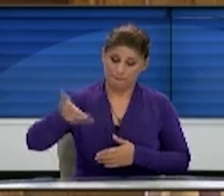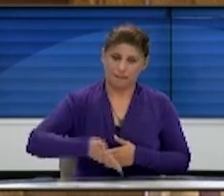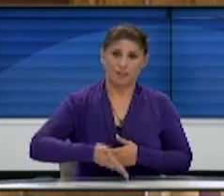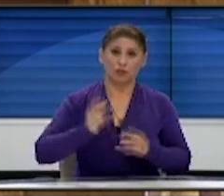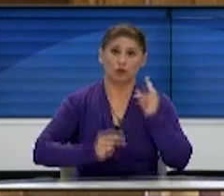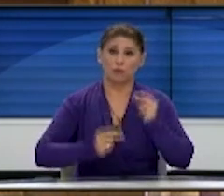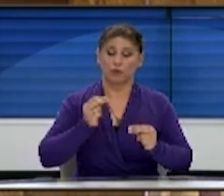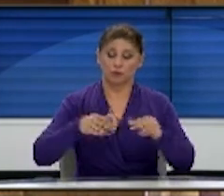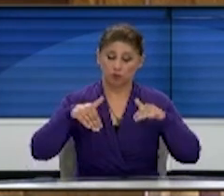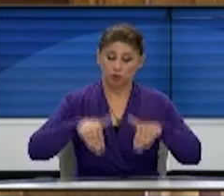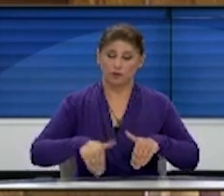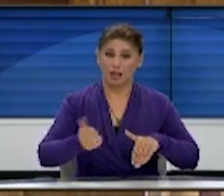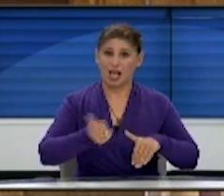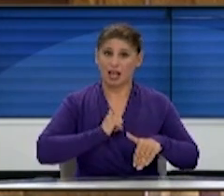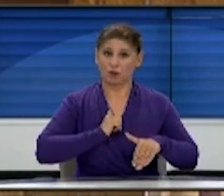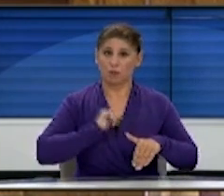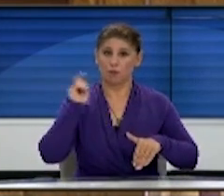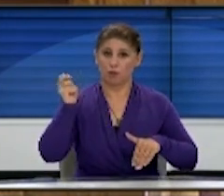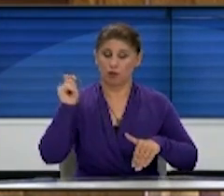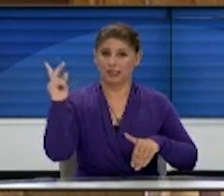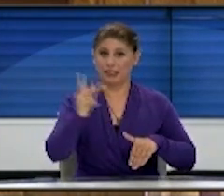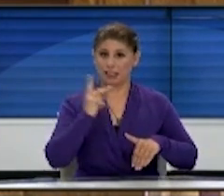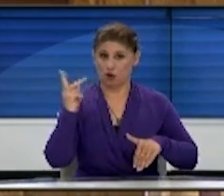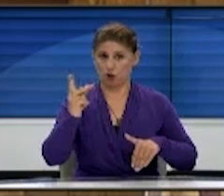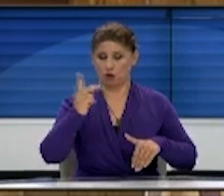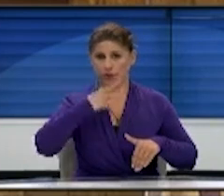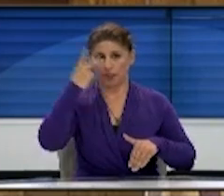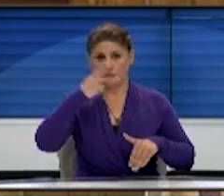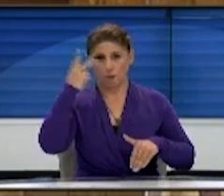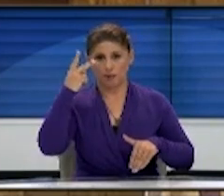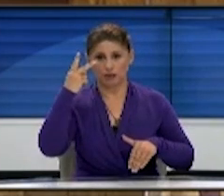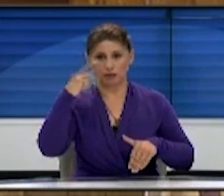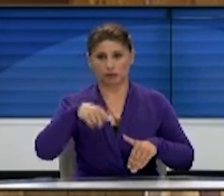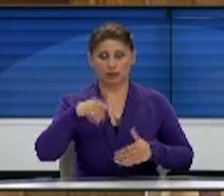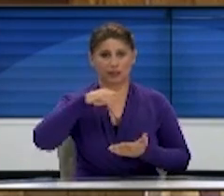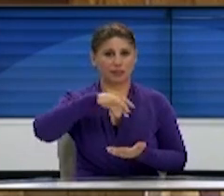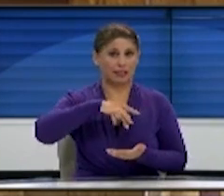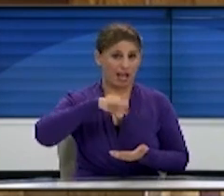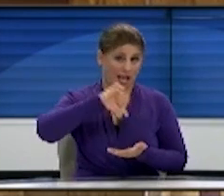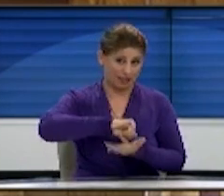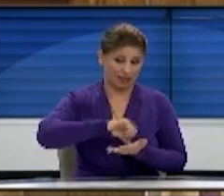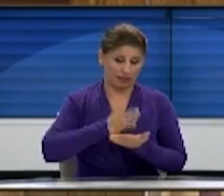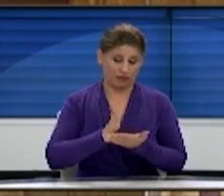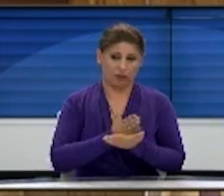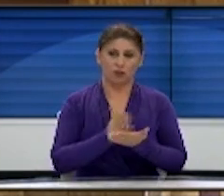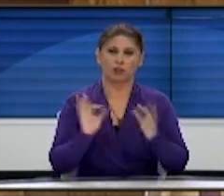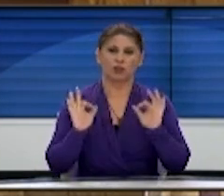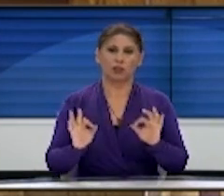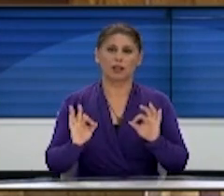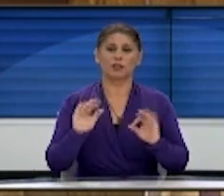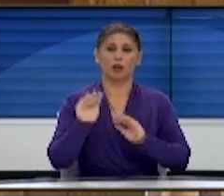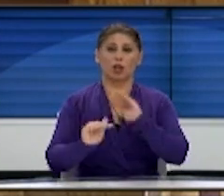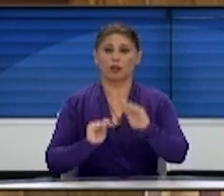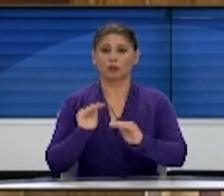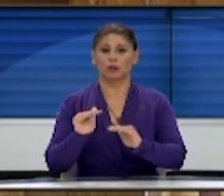του σεβασμού των ατομικών, πολιτικών και κοινωνικών δικαιωμάτων κατά την αστική διάκριση πάντα, το κλασικό